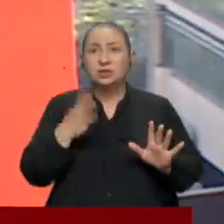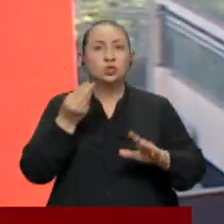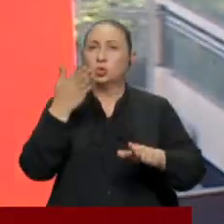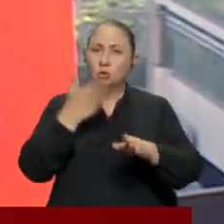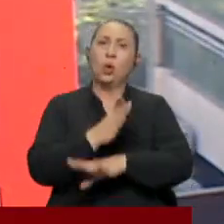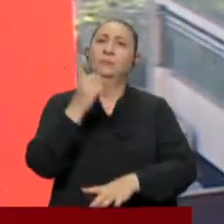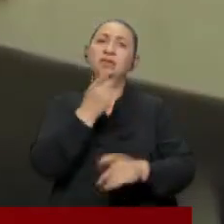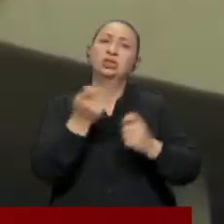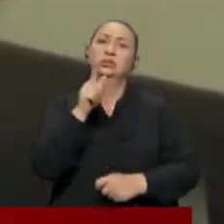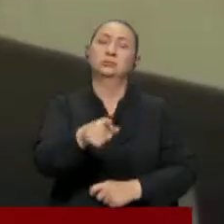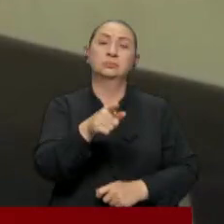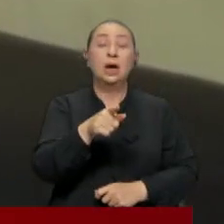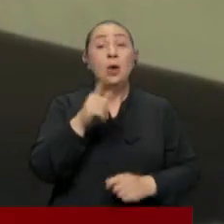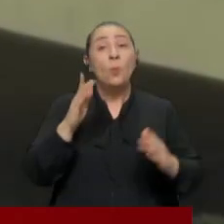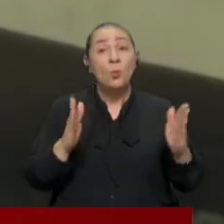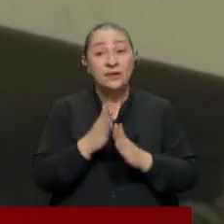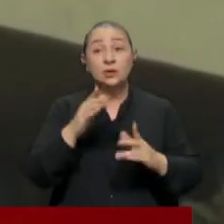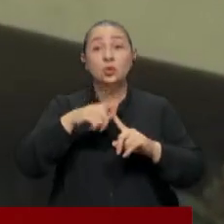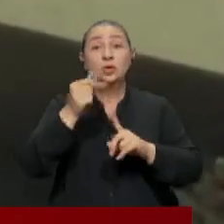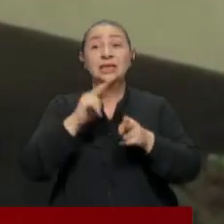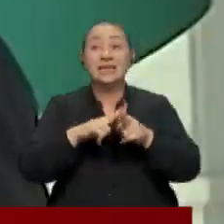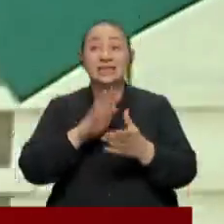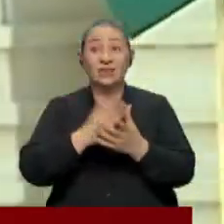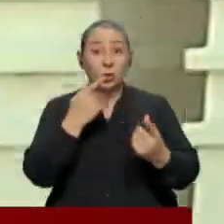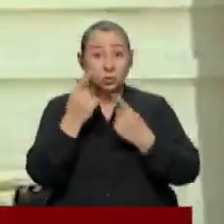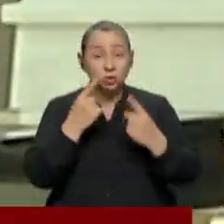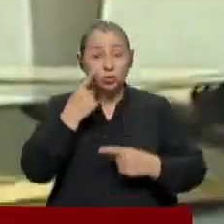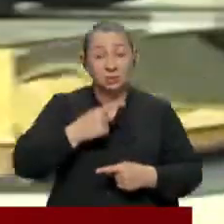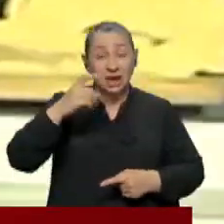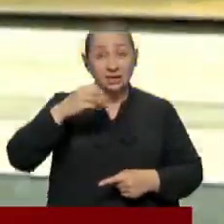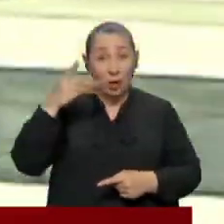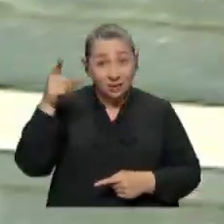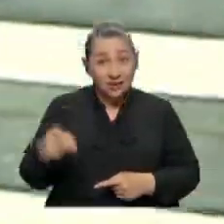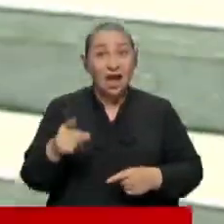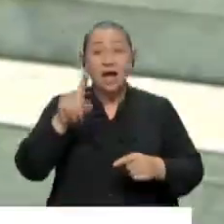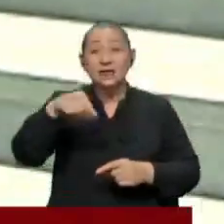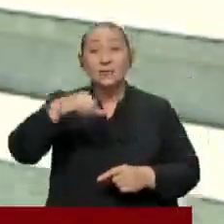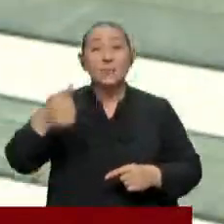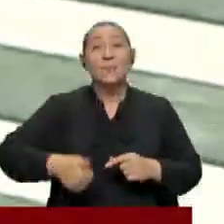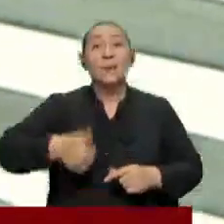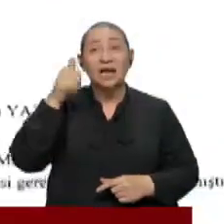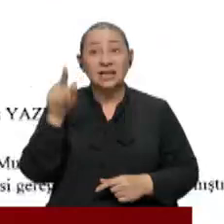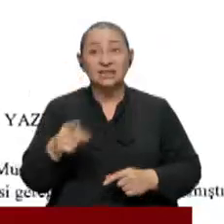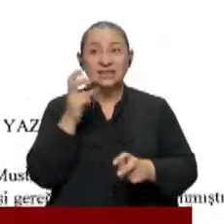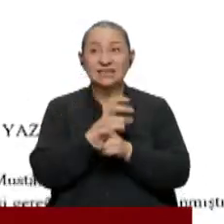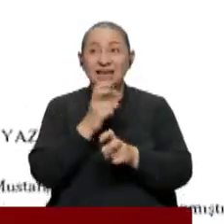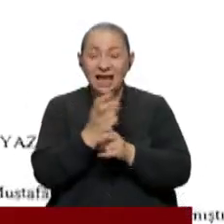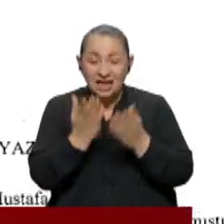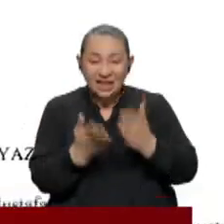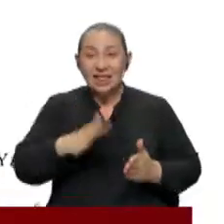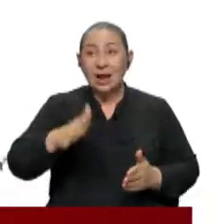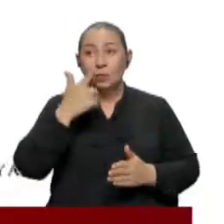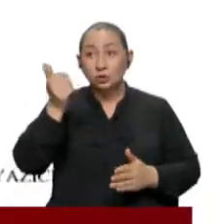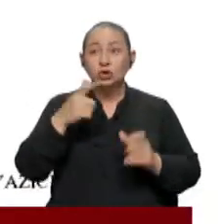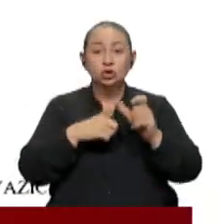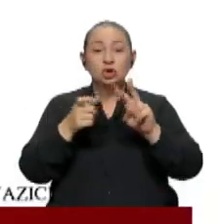çok onurlu bir davranış yapıyor muhalefet Türk tek istifaları konuşurken Cumhurbaşkanı Erdoğan Hazine ve Maliye Bakanlığı risk analizi Genel